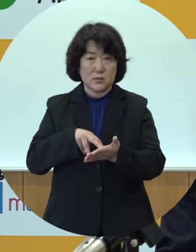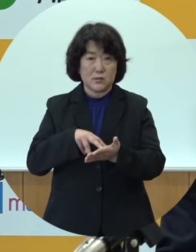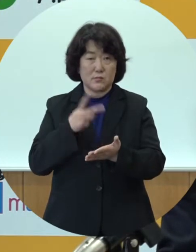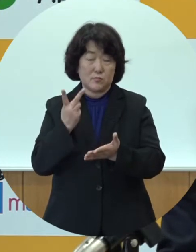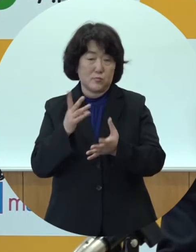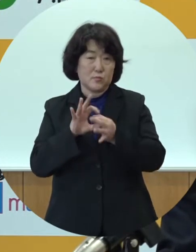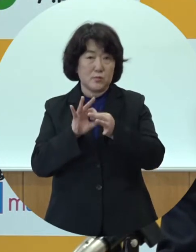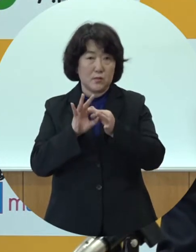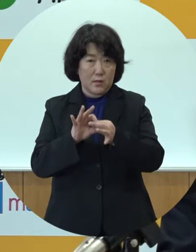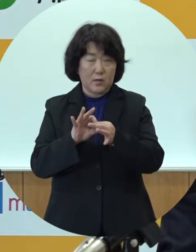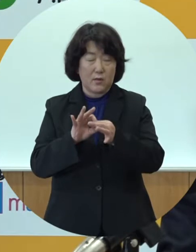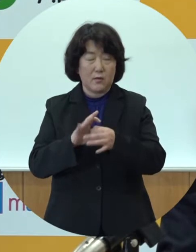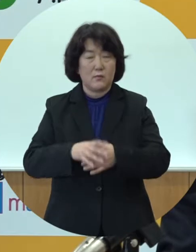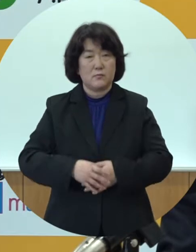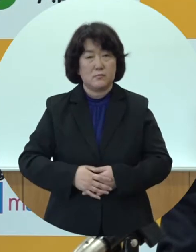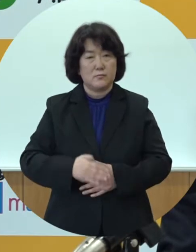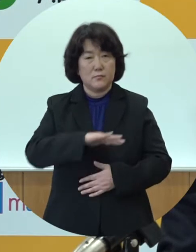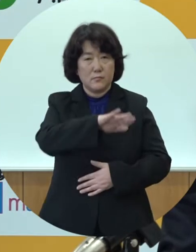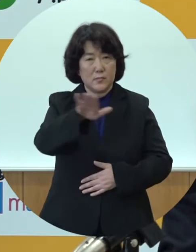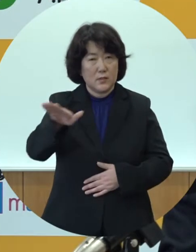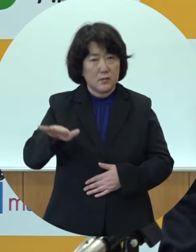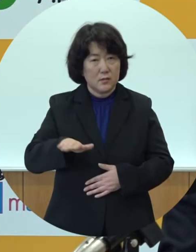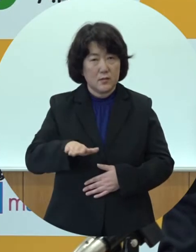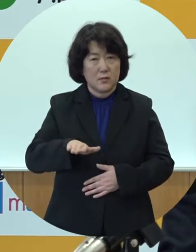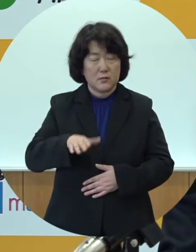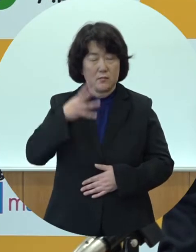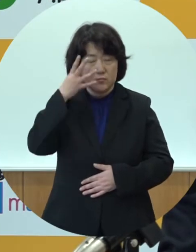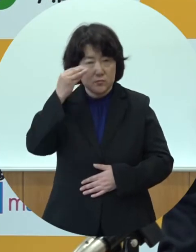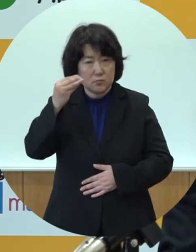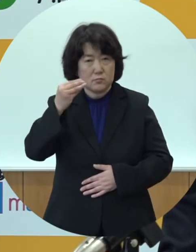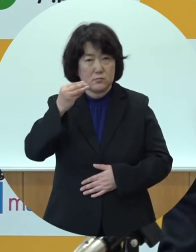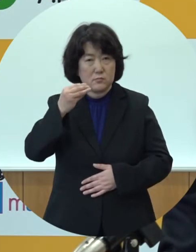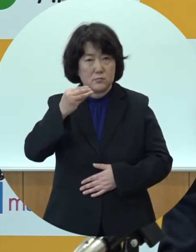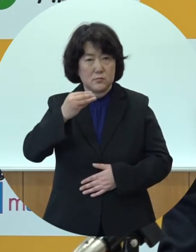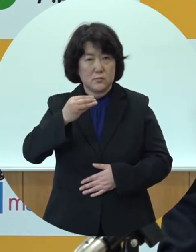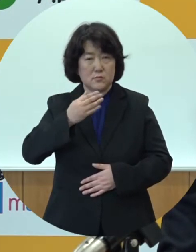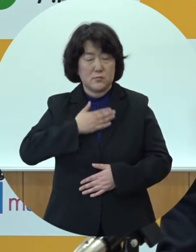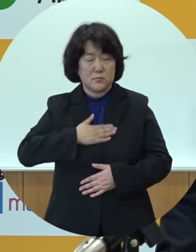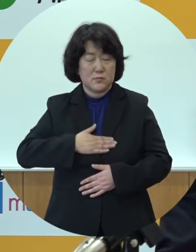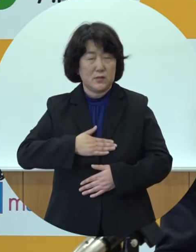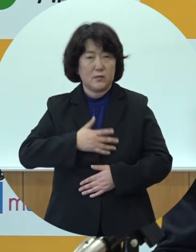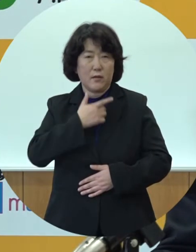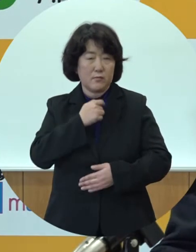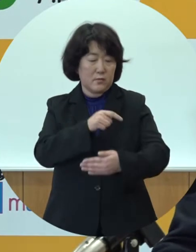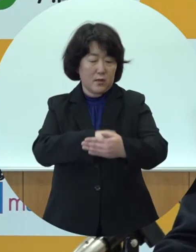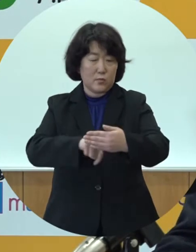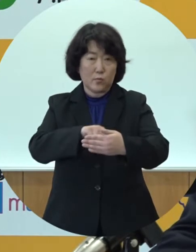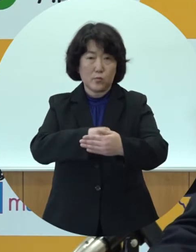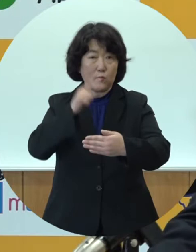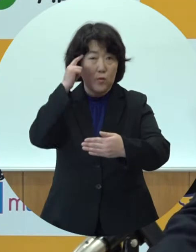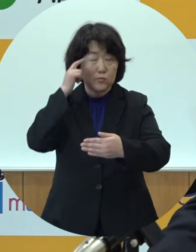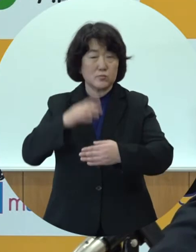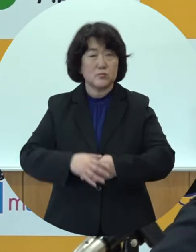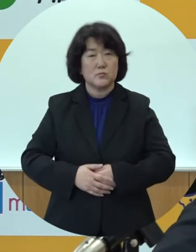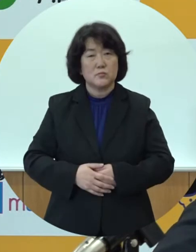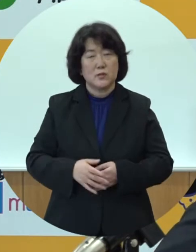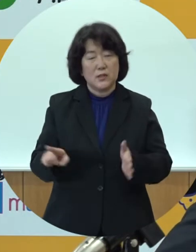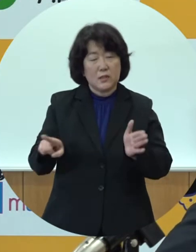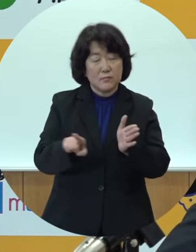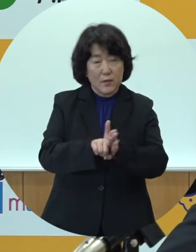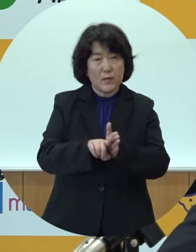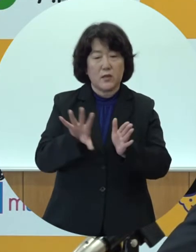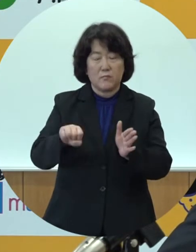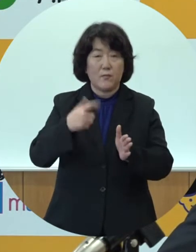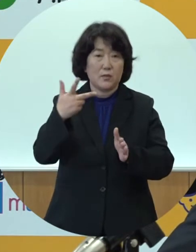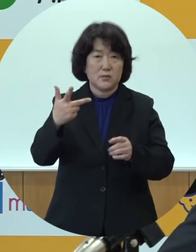には随分と関心がある事案ではなかろうかというふうに思ってございます。これまで今治市におき